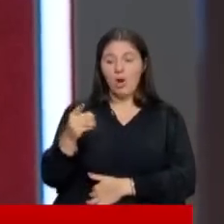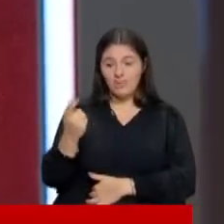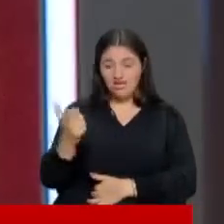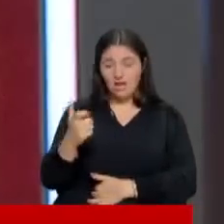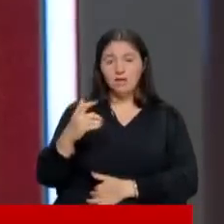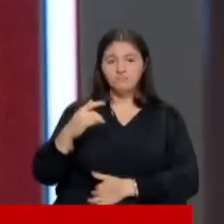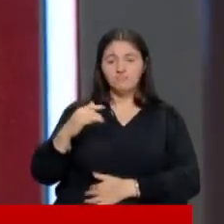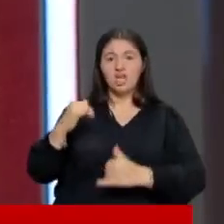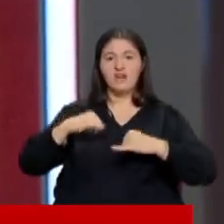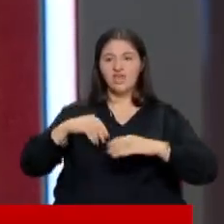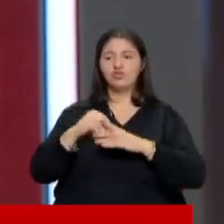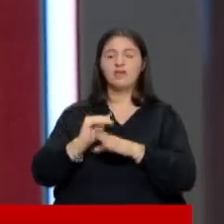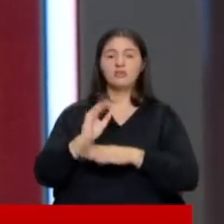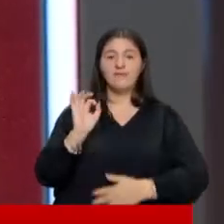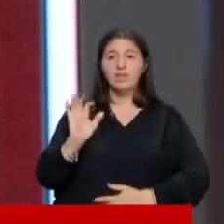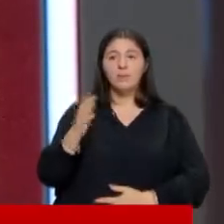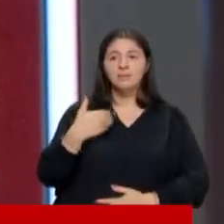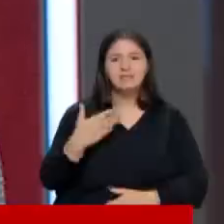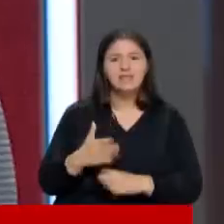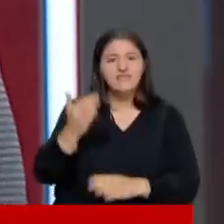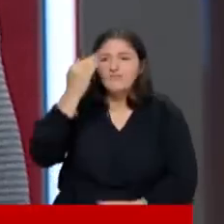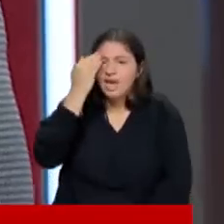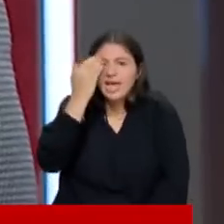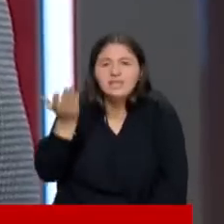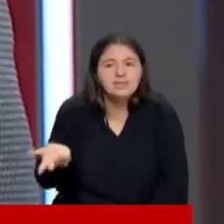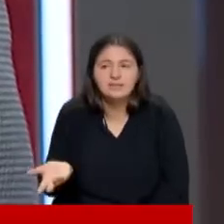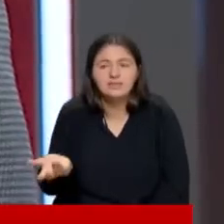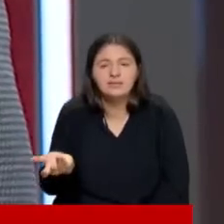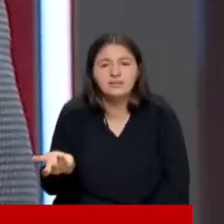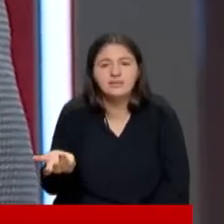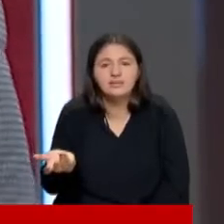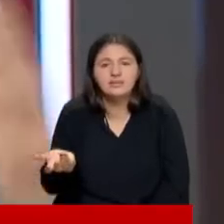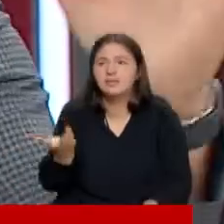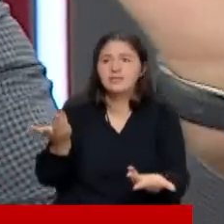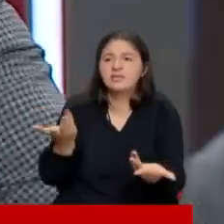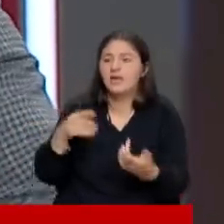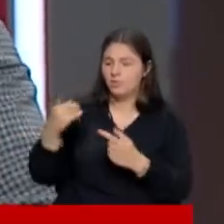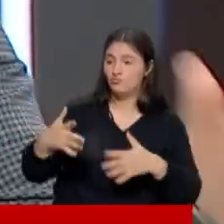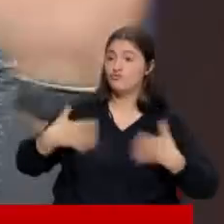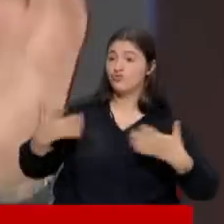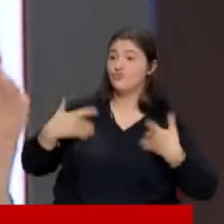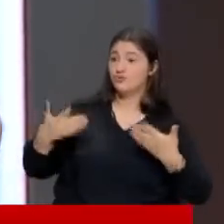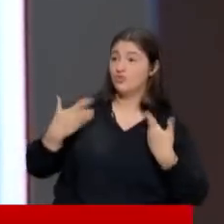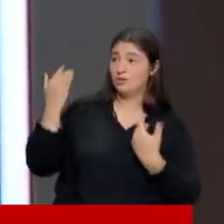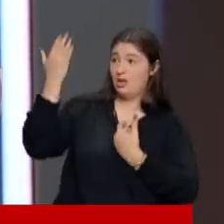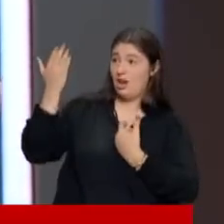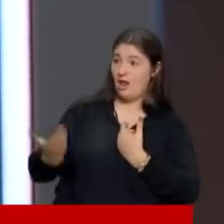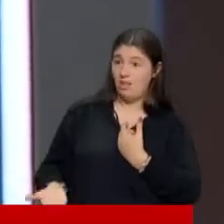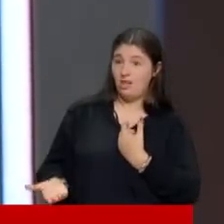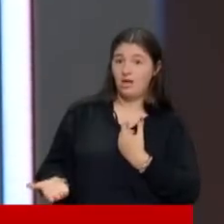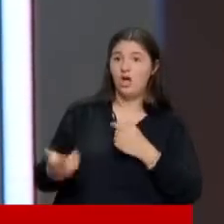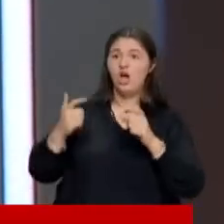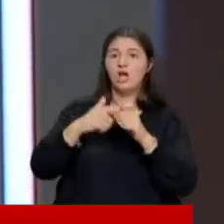refah içinde yaşar Peki biz neden yoksuluz şimdi bir tarafta övündüklerimizi sıralıyoruz